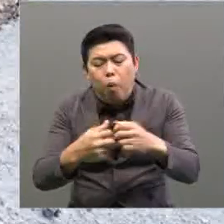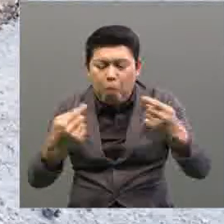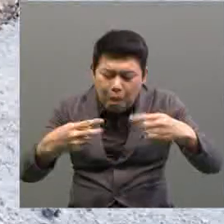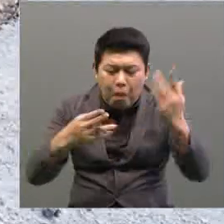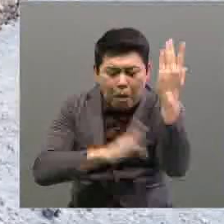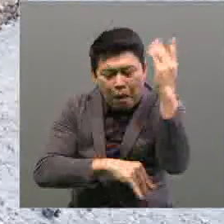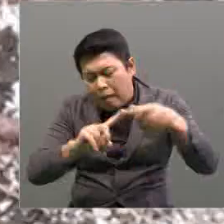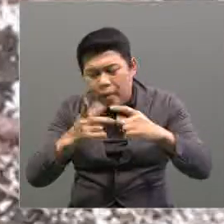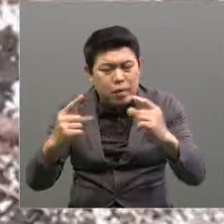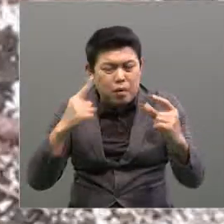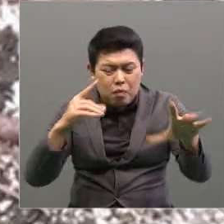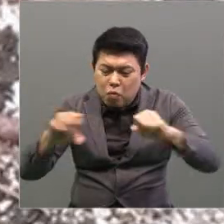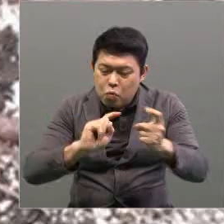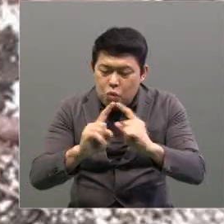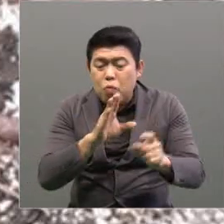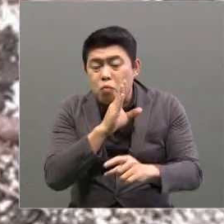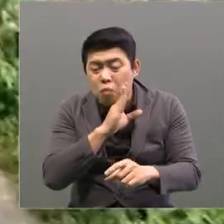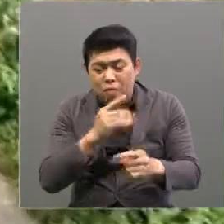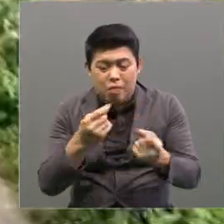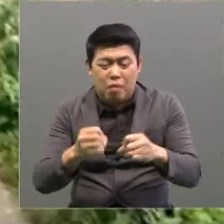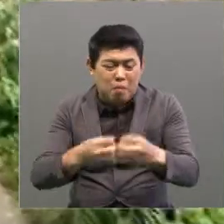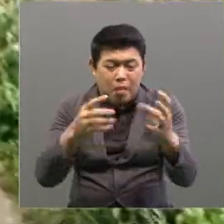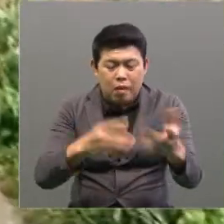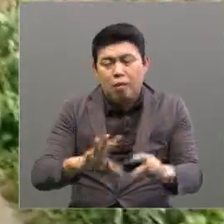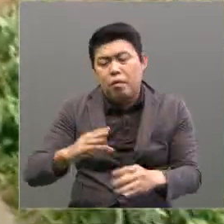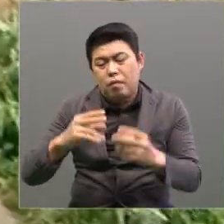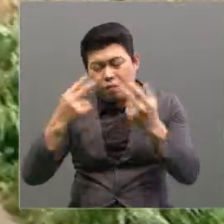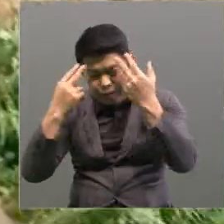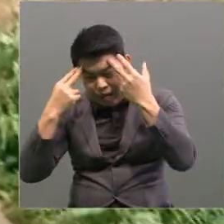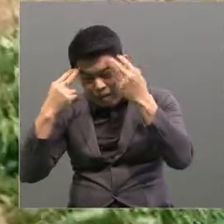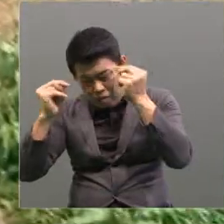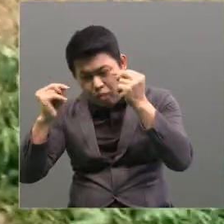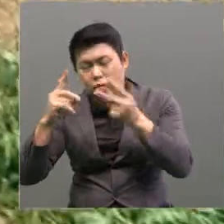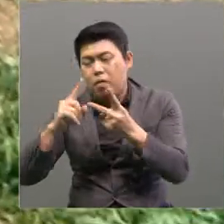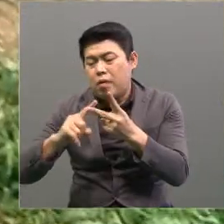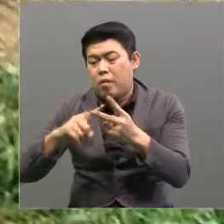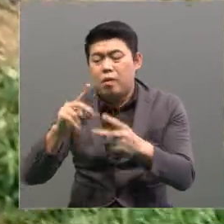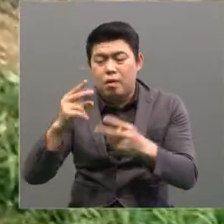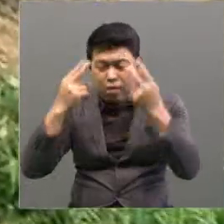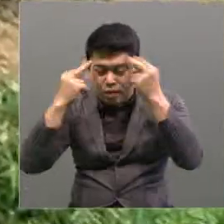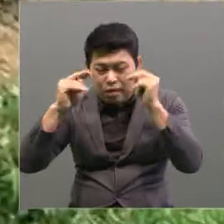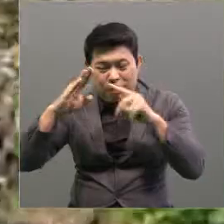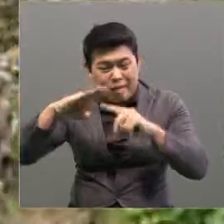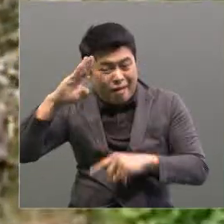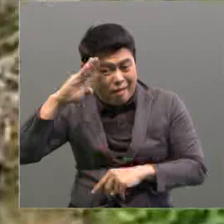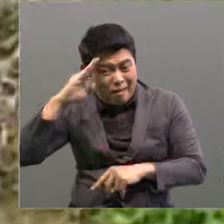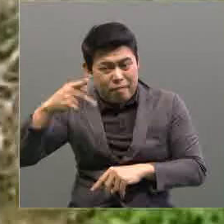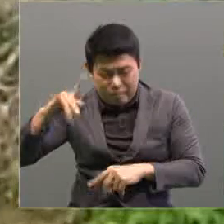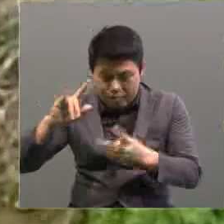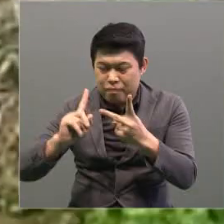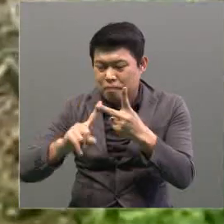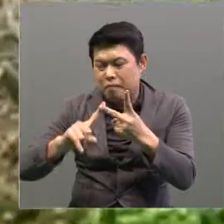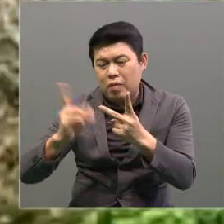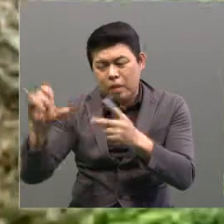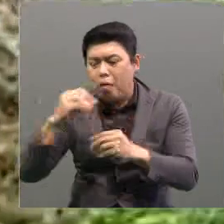ใต้กับทุกภาคส่วนนะคะและหลังเกิดเหตุพลเอกประยุทธ์จันทร์โอชานายกรัฐมนตรีและพลโทสันติสกุลตนาคแม่ทัพภาคที่